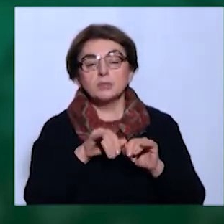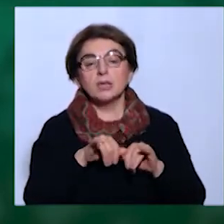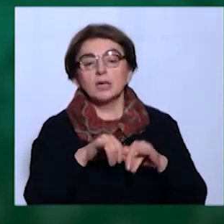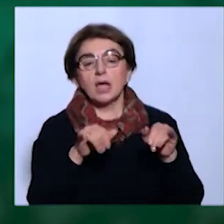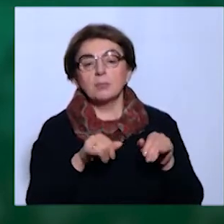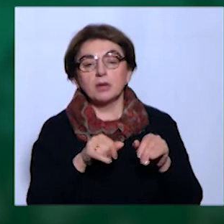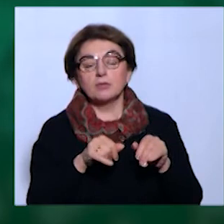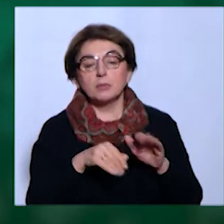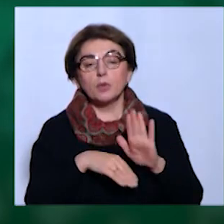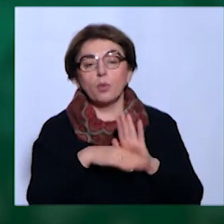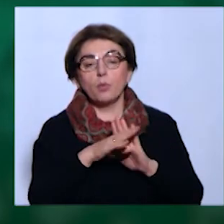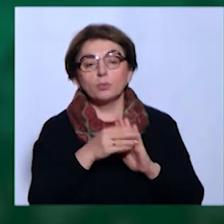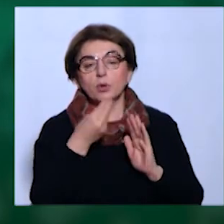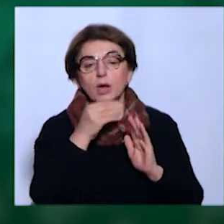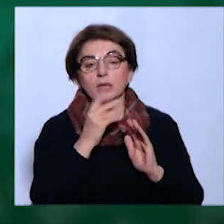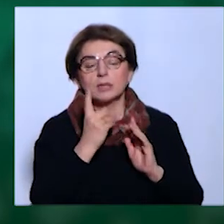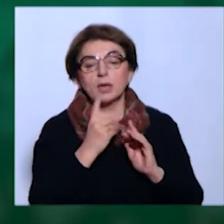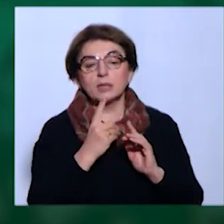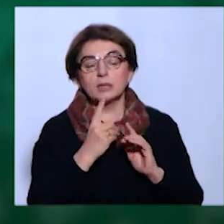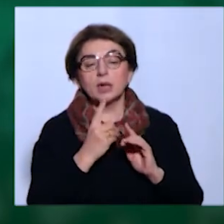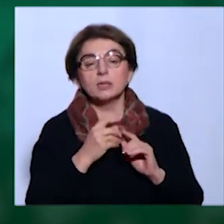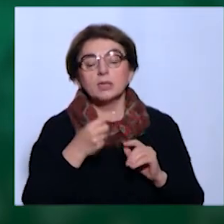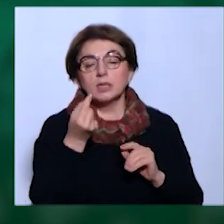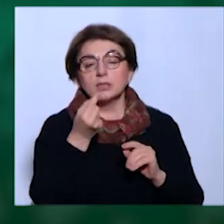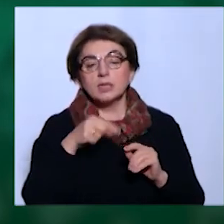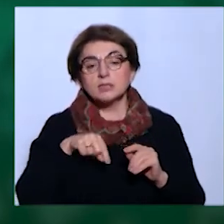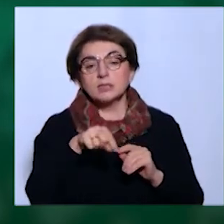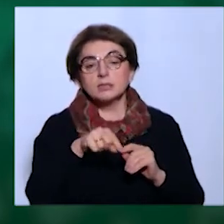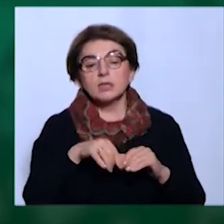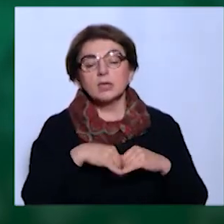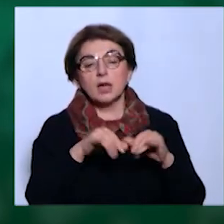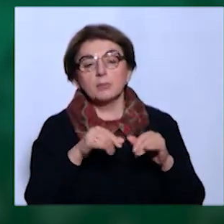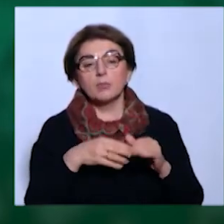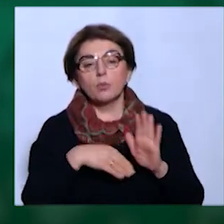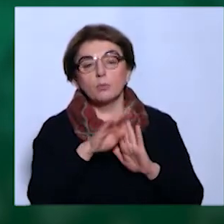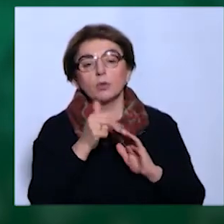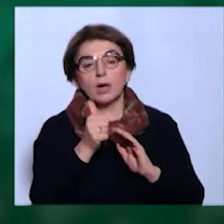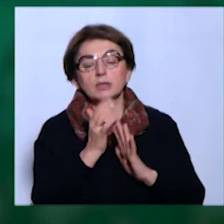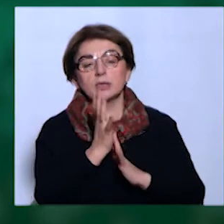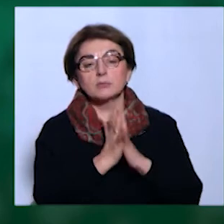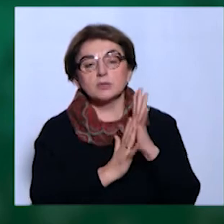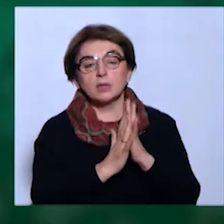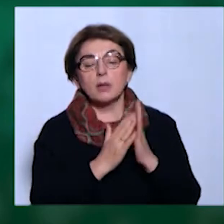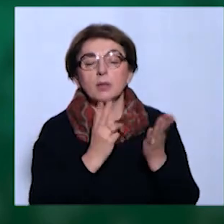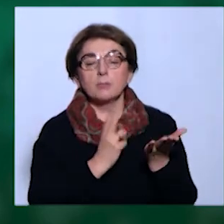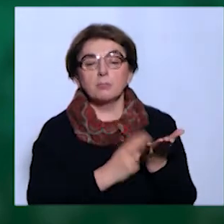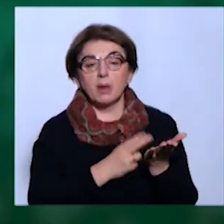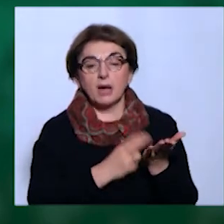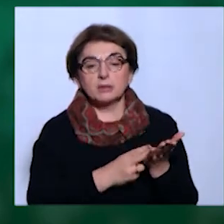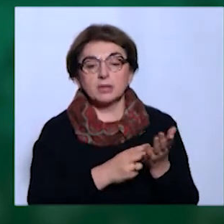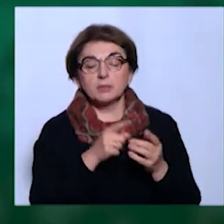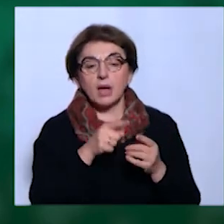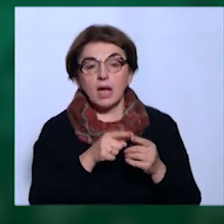შედარებით თესლით გამრავლება ერთგვარ უპირატესობას ანიჭებს მცენარეებს. მოიყვანეთ არგუმენტები